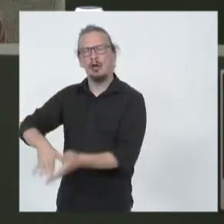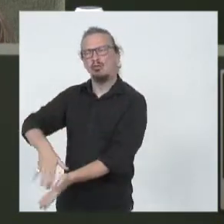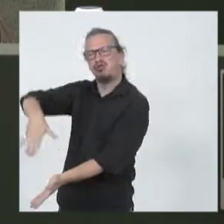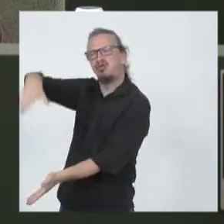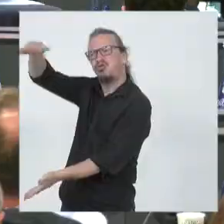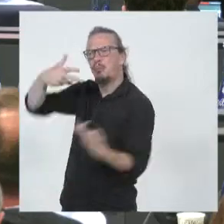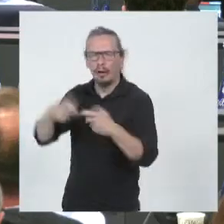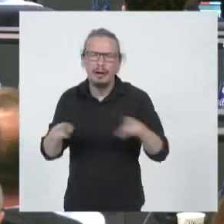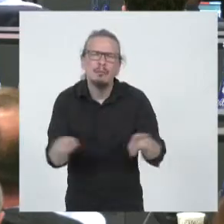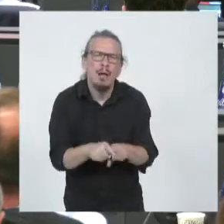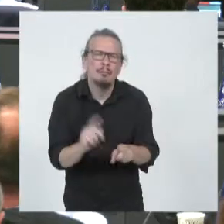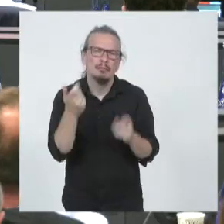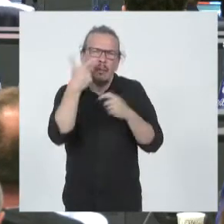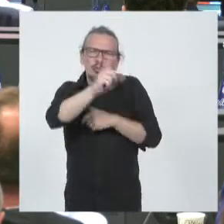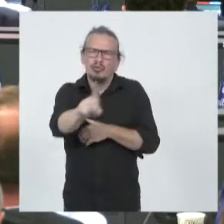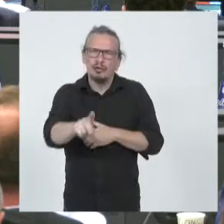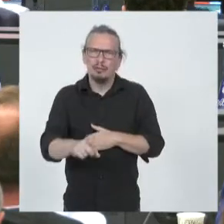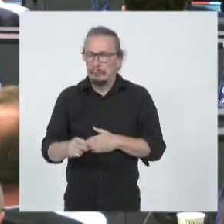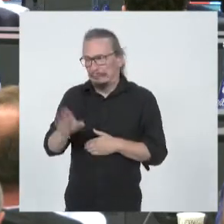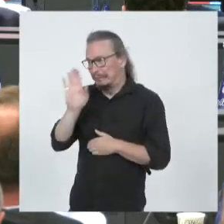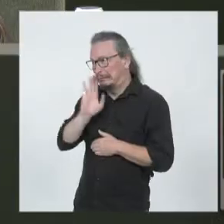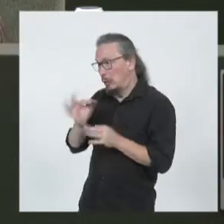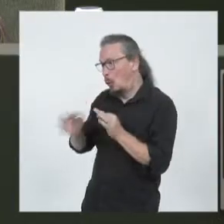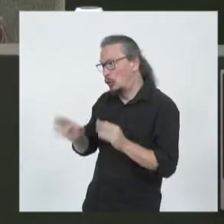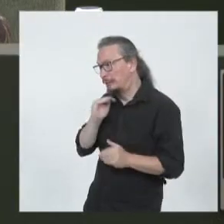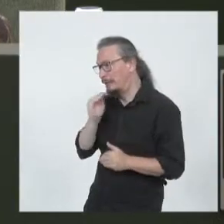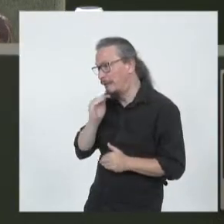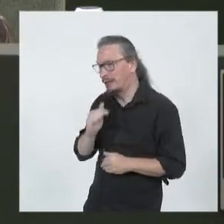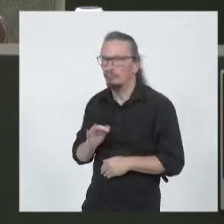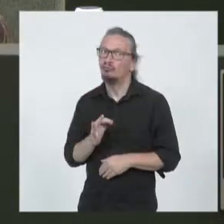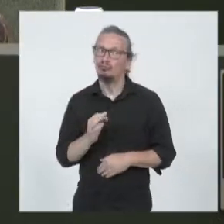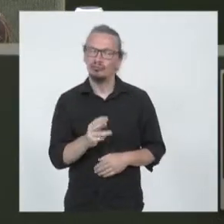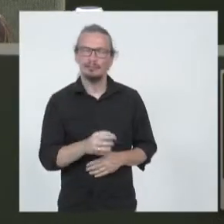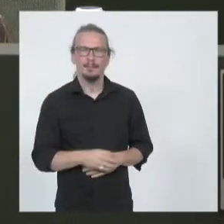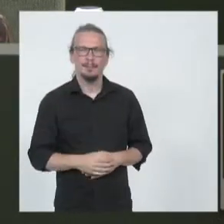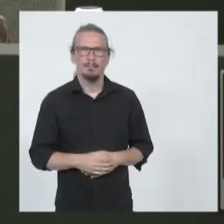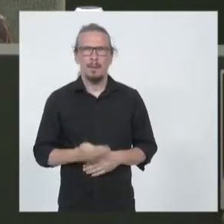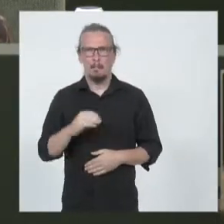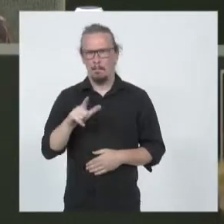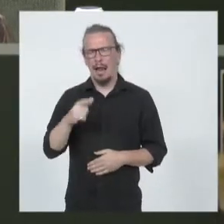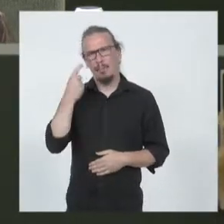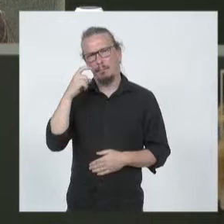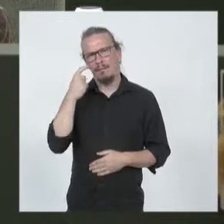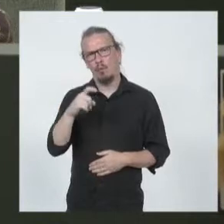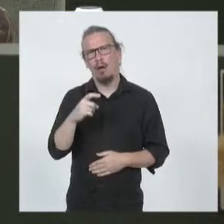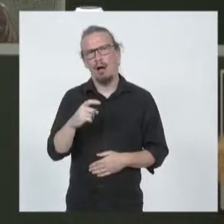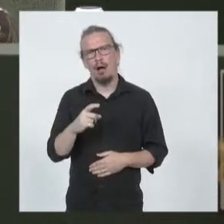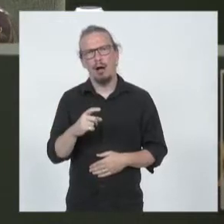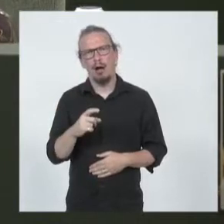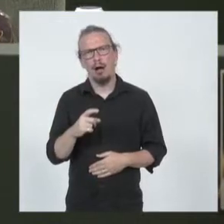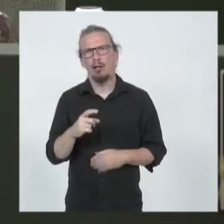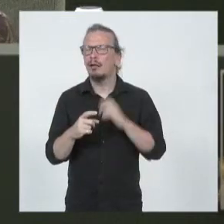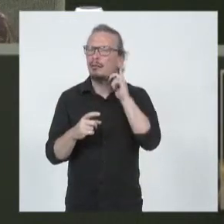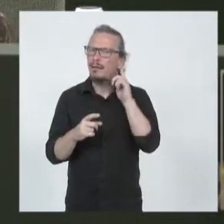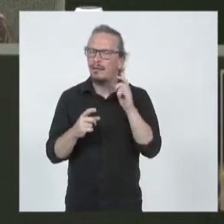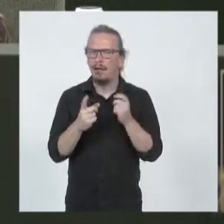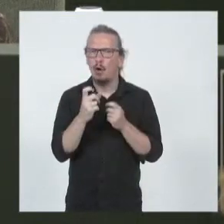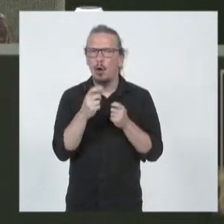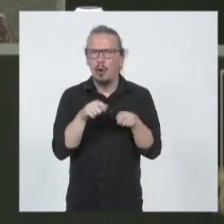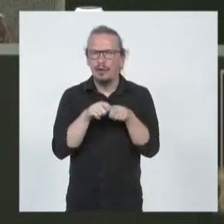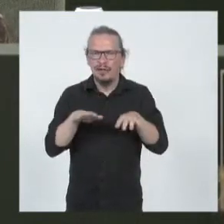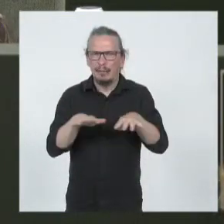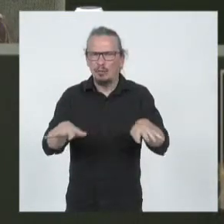vais vous demander de conclure. Oui, madame, oui, tout à fait. J'y venais. Donc la métropole prévoit un meilleur rendement de l'eau, un meilleur rendement dans la distribution